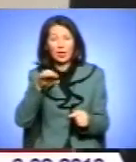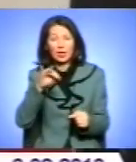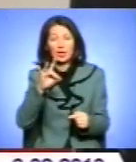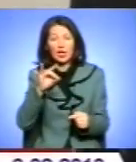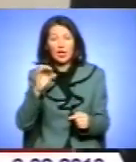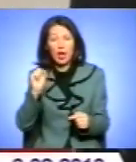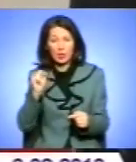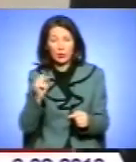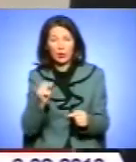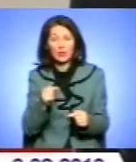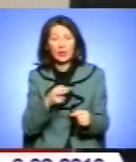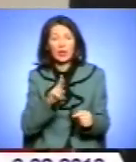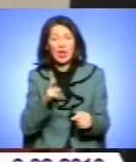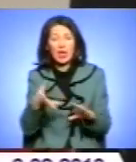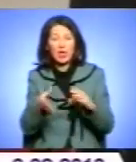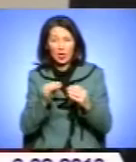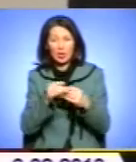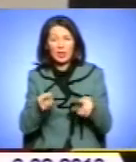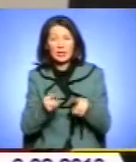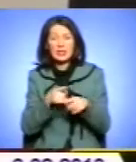результат цієї поїздки